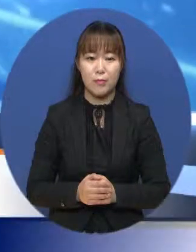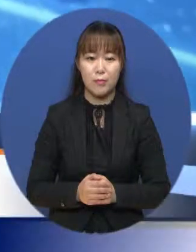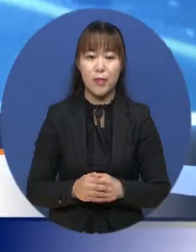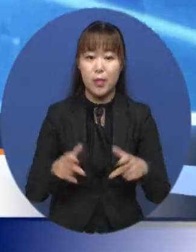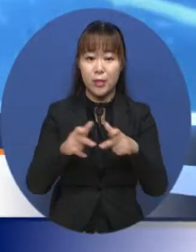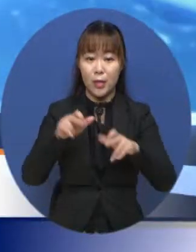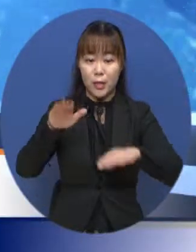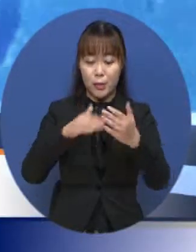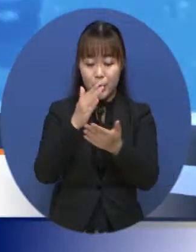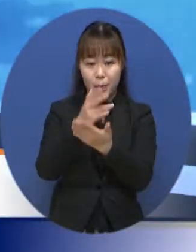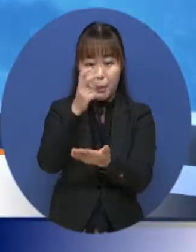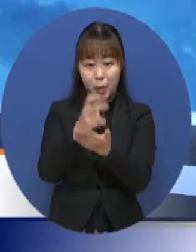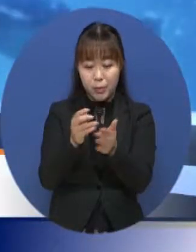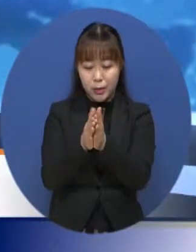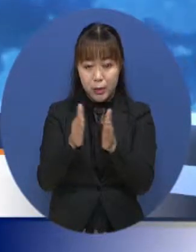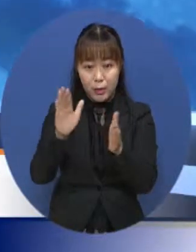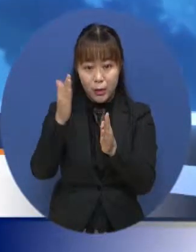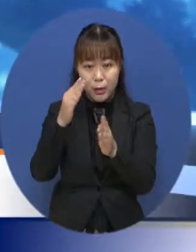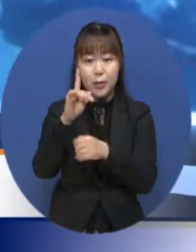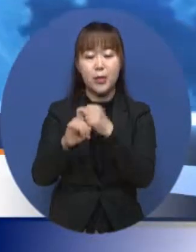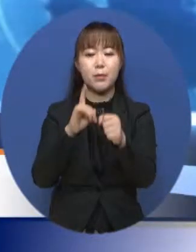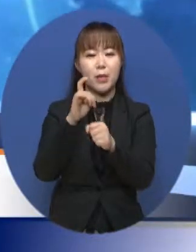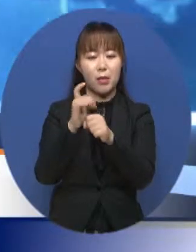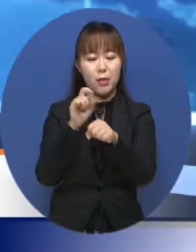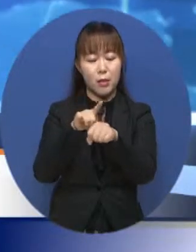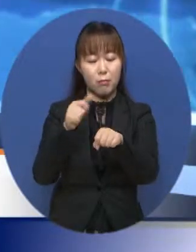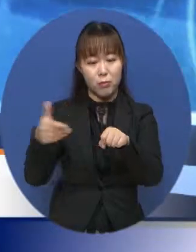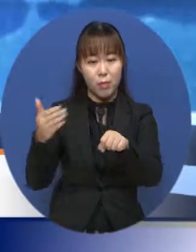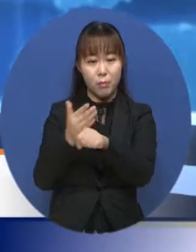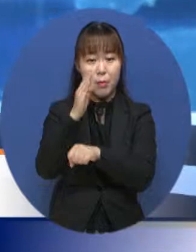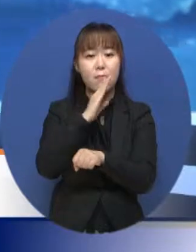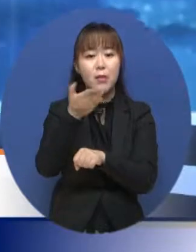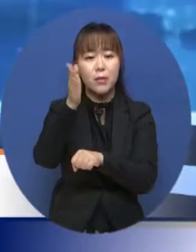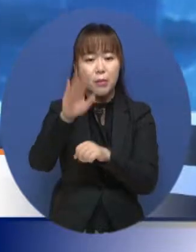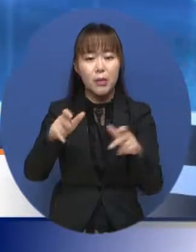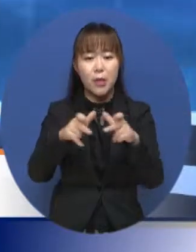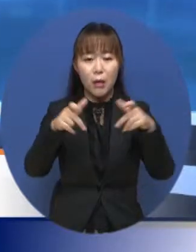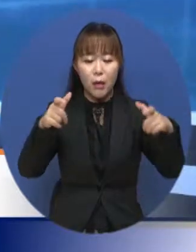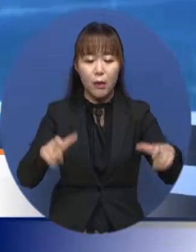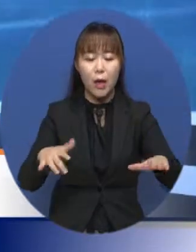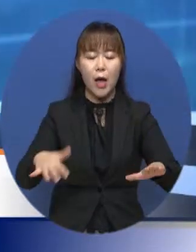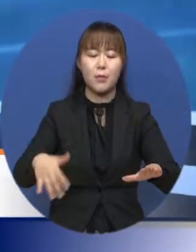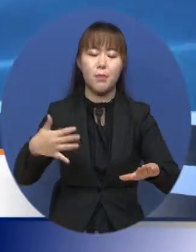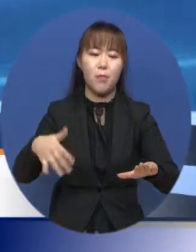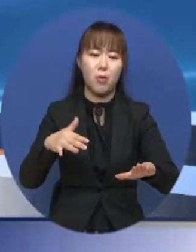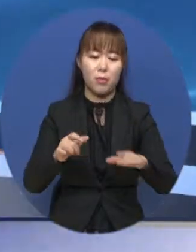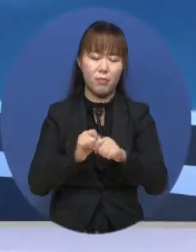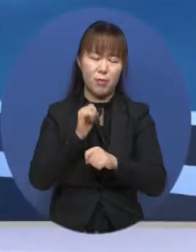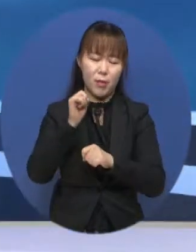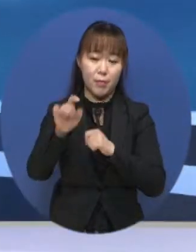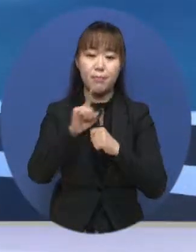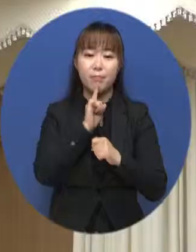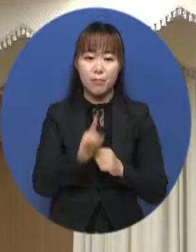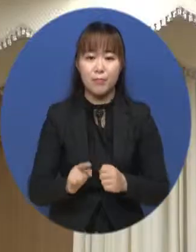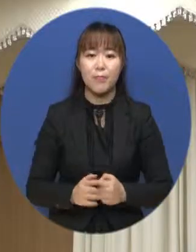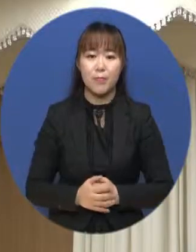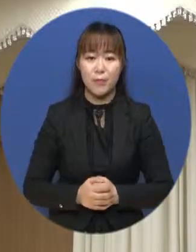장애인 차별 금지법 이 시행된 지 11년이 지났지만 장액 에는 아직도 갈 길이 멀다는 입장입니다